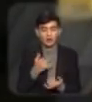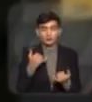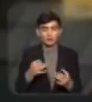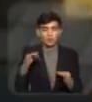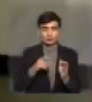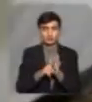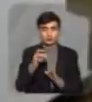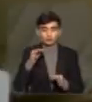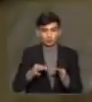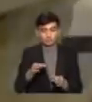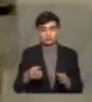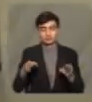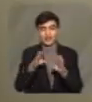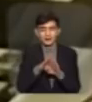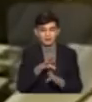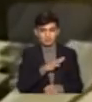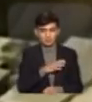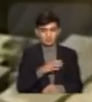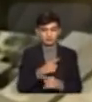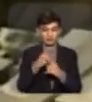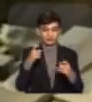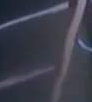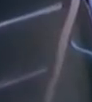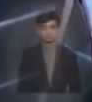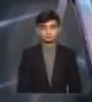басталған сот жабық режимде өтуде.